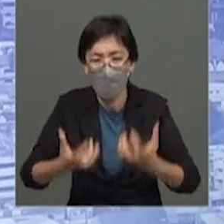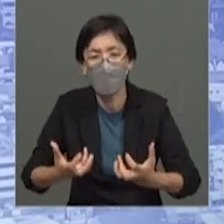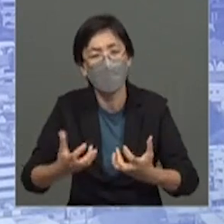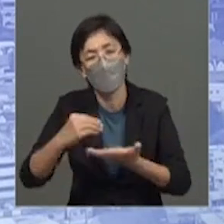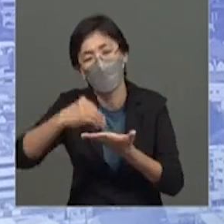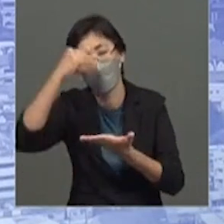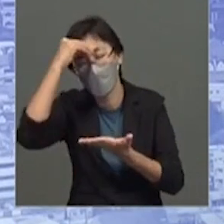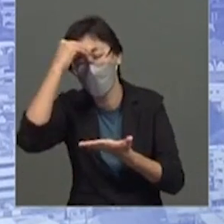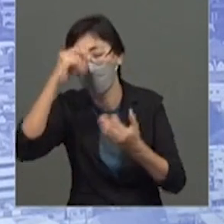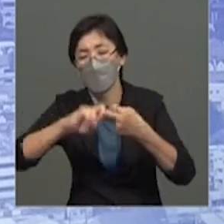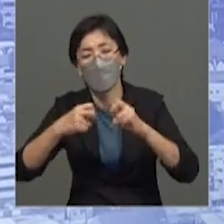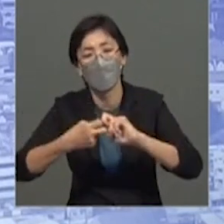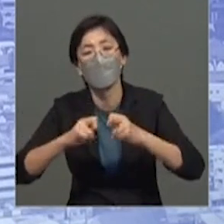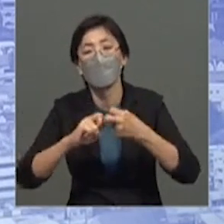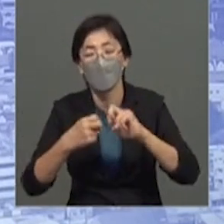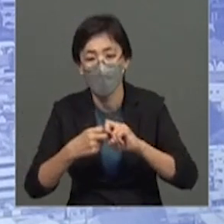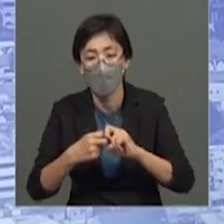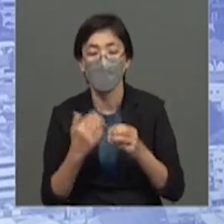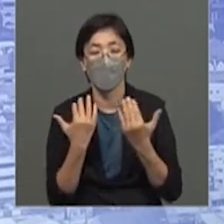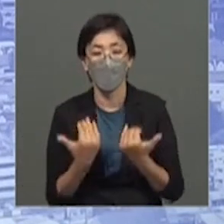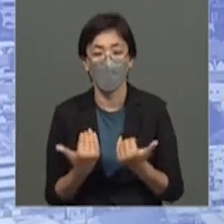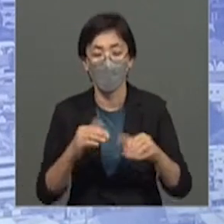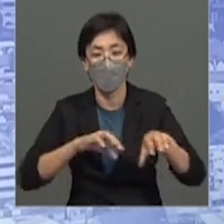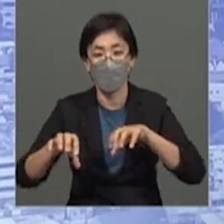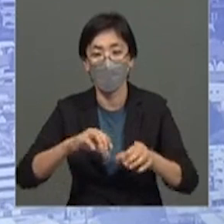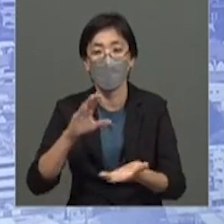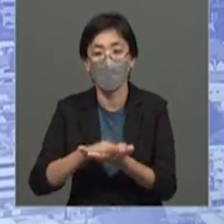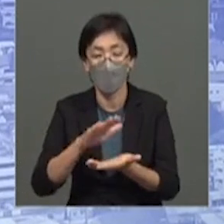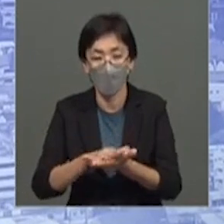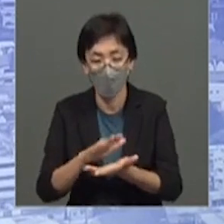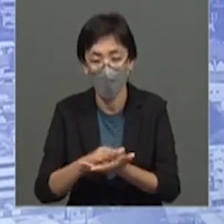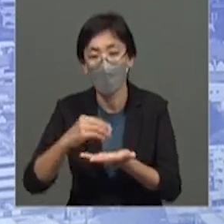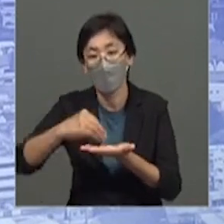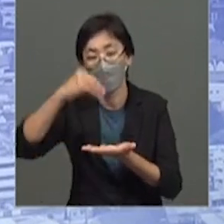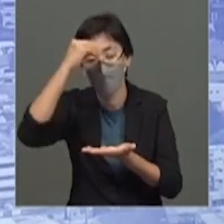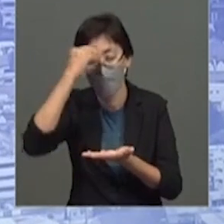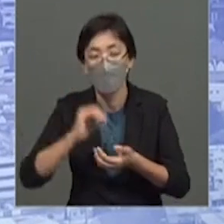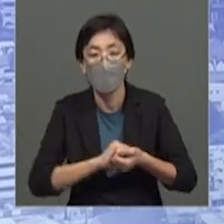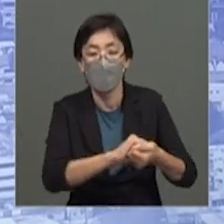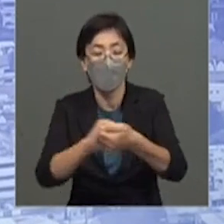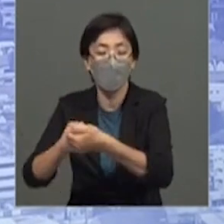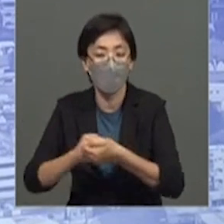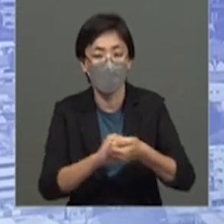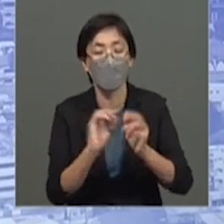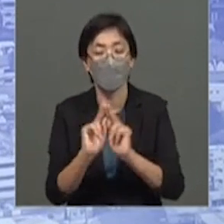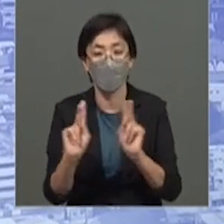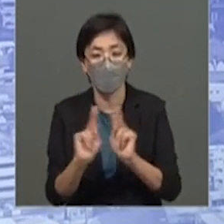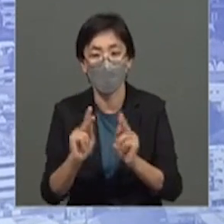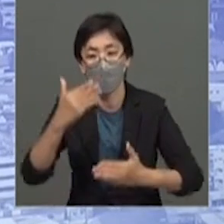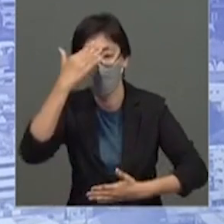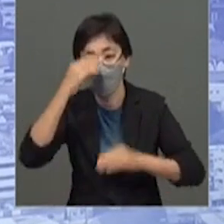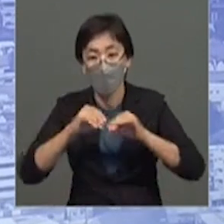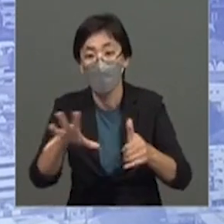นะคะกรณีนี้เนี่ยนะคะในเรื่องการจัดการในโรงเรียนสถานศึกษาเนี่ยต้องขอความร่วมมือให้ทางคณะกรรมการโรคติด